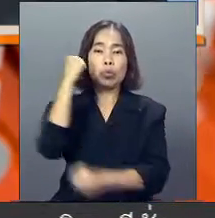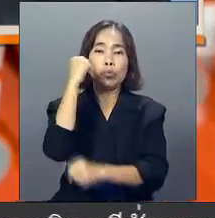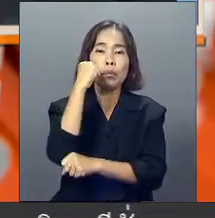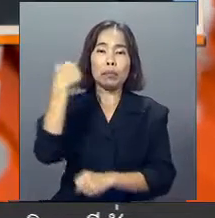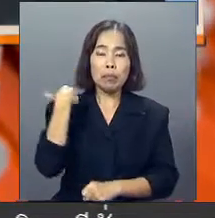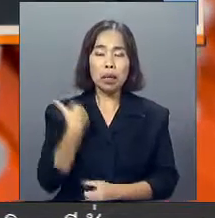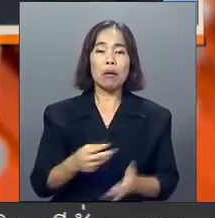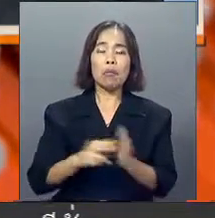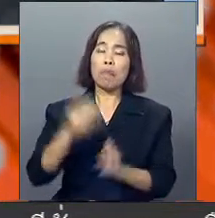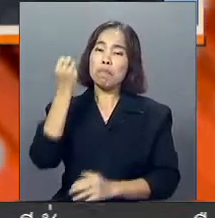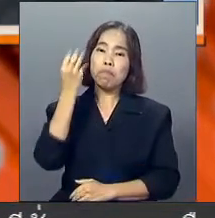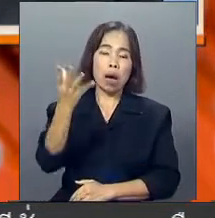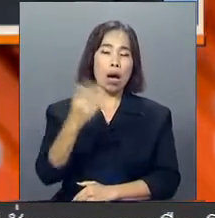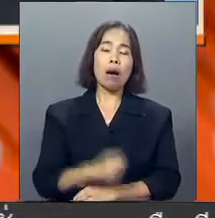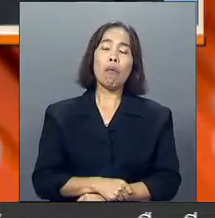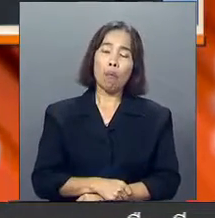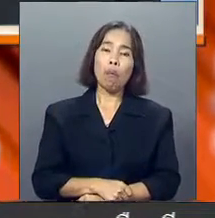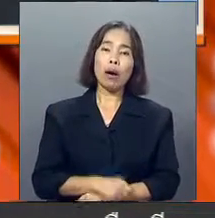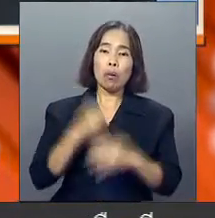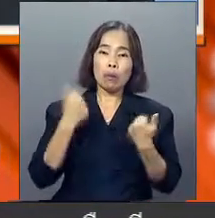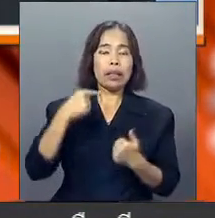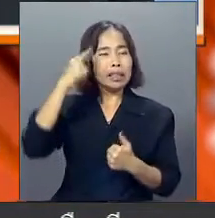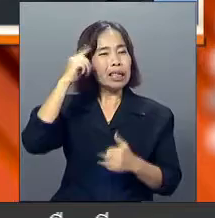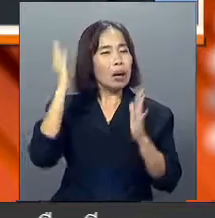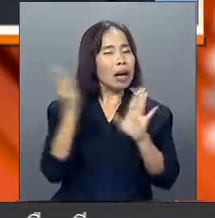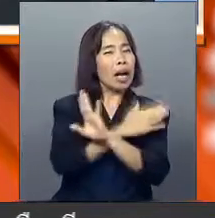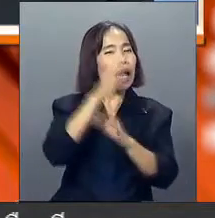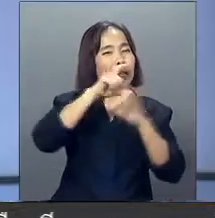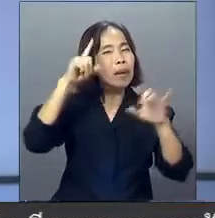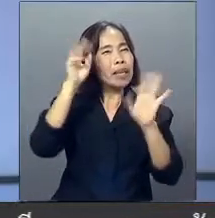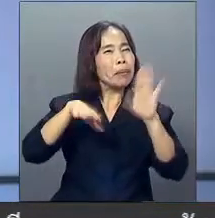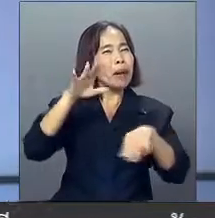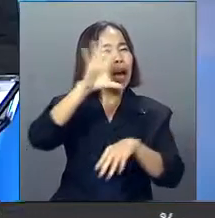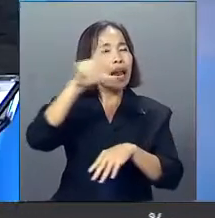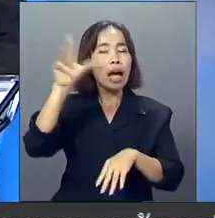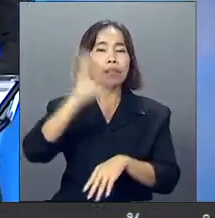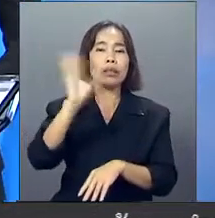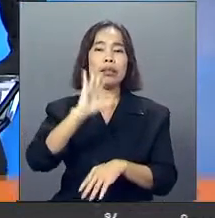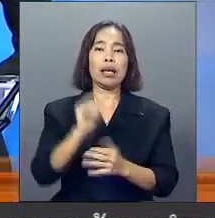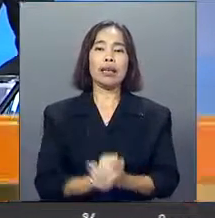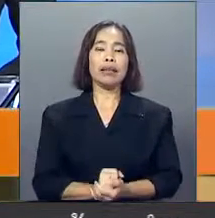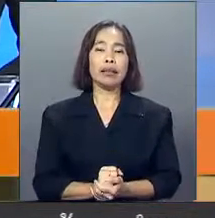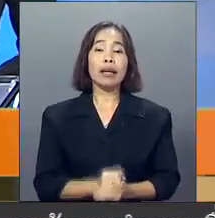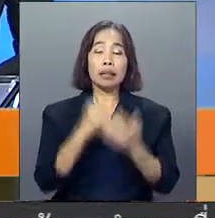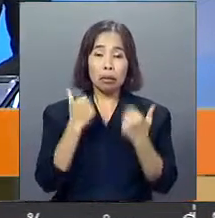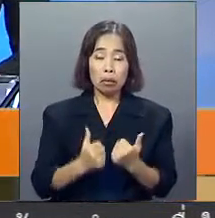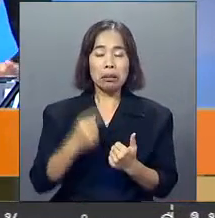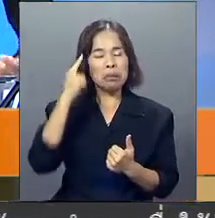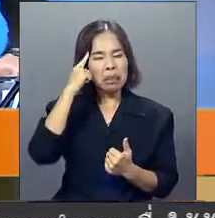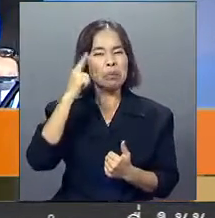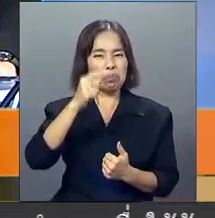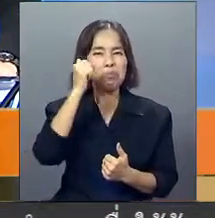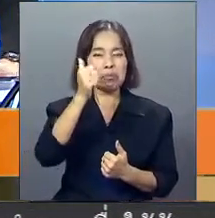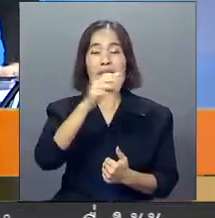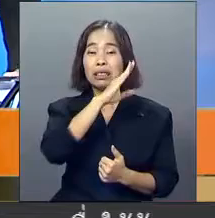กกว่าตะเลขคนจนทสภาพาบอกเอาไว้ว่าน่าจะอยู่ประมาณ 5 ลานคนเทานั้นค่ะคุชมครับ เป็นไปได้ว่า